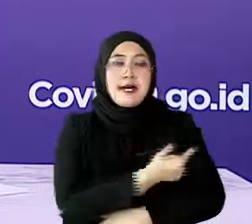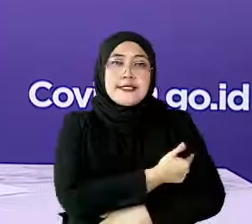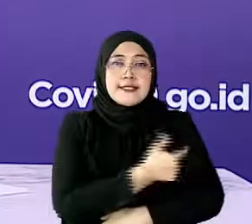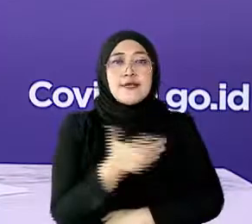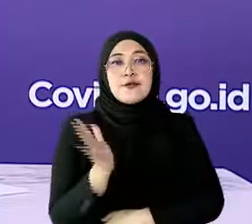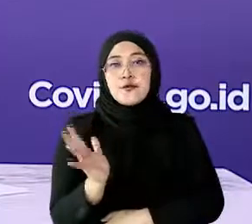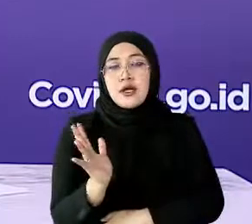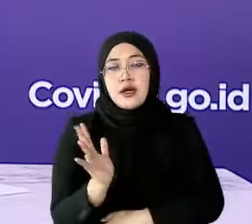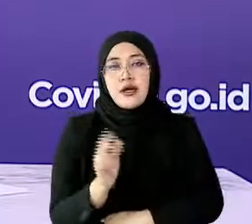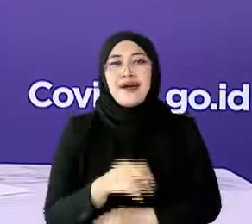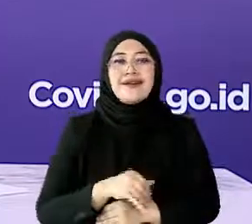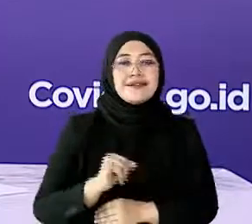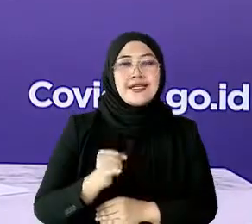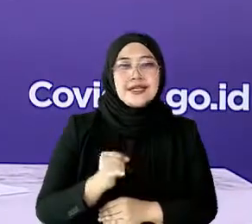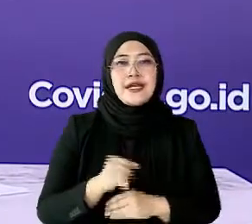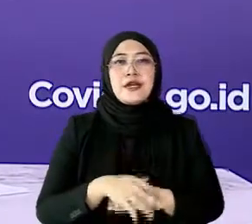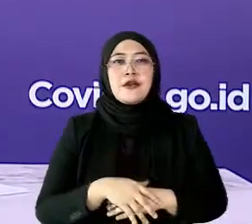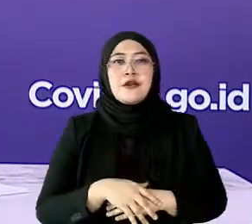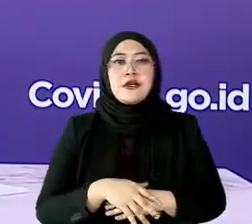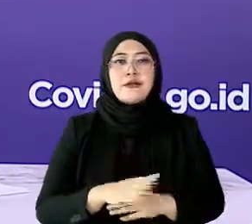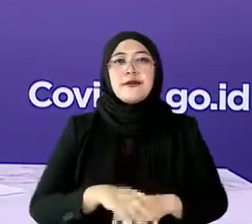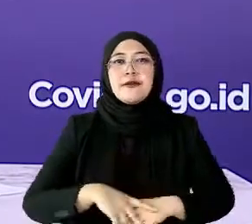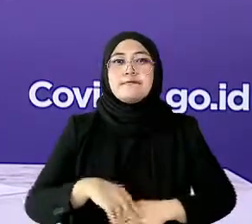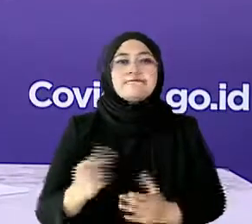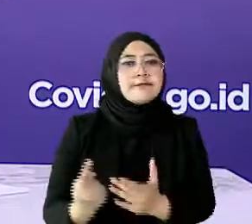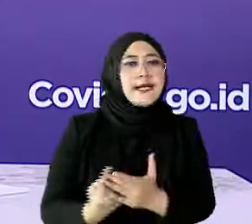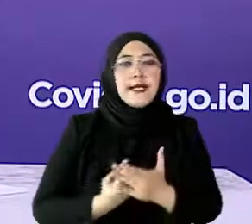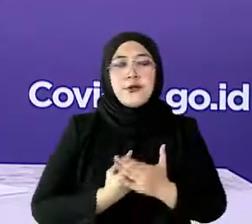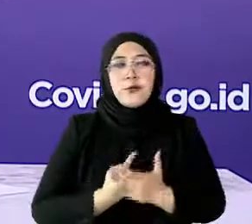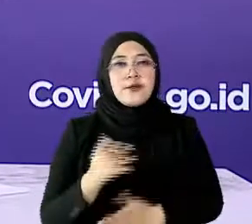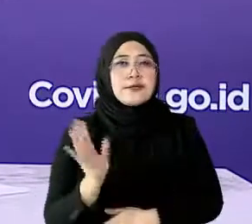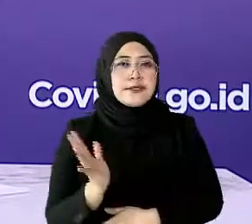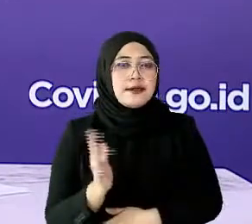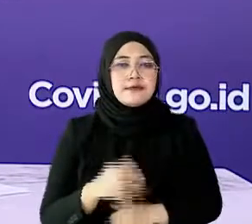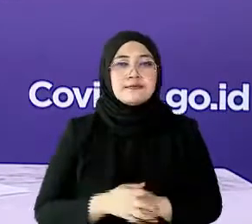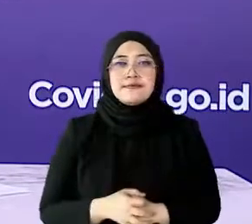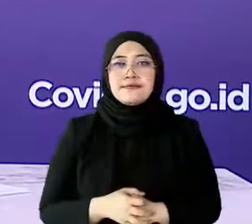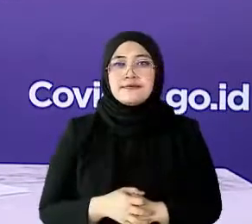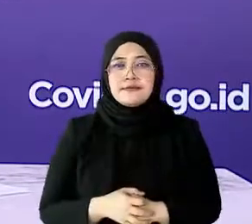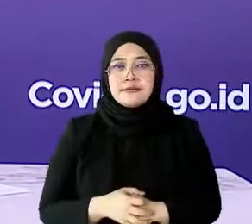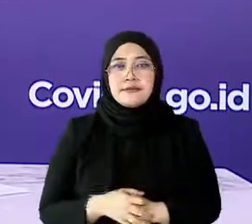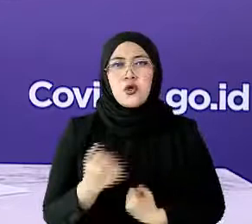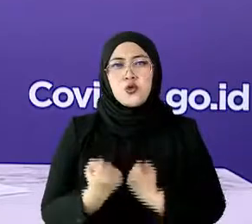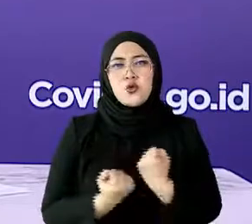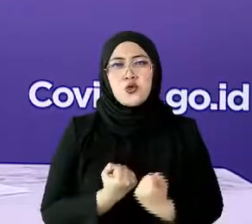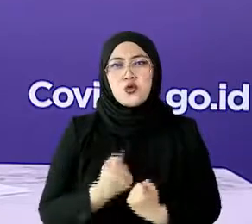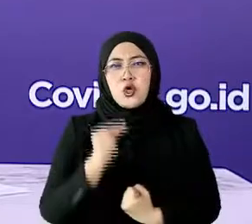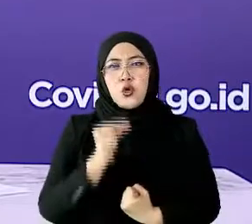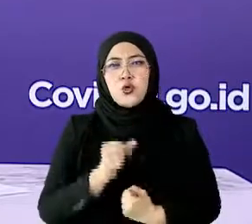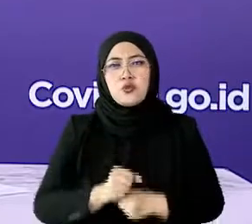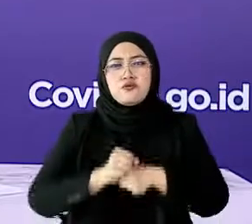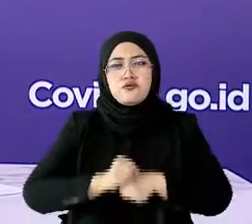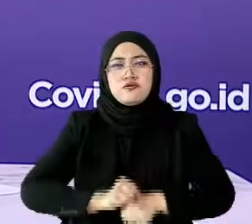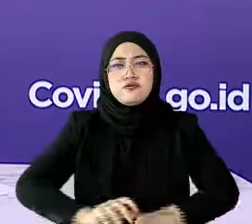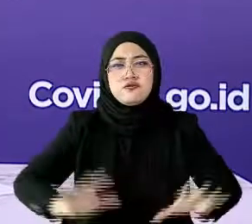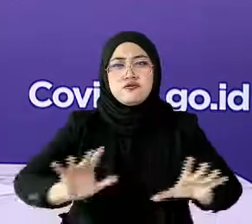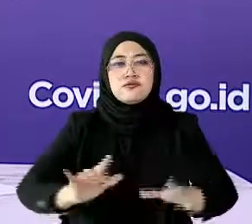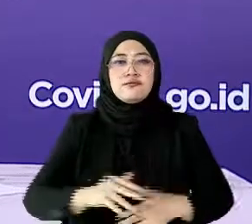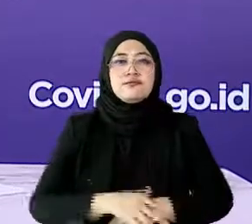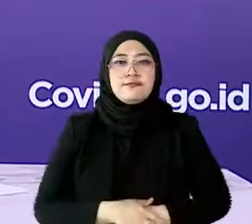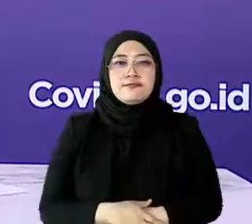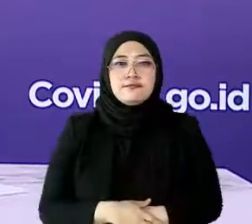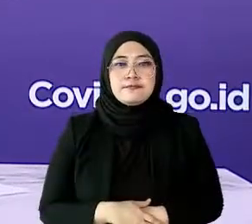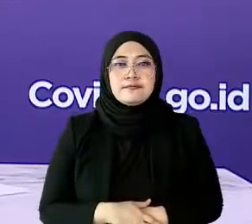vaksin sehingga semakin banyak yang dapat terlindungi sekaligus meminimalisasi penularan yang terjadi di